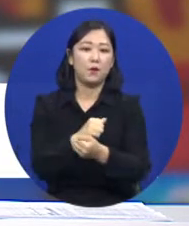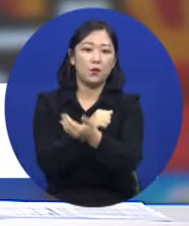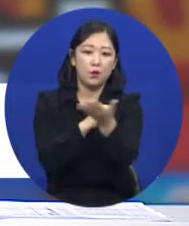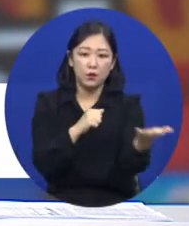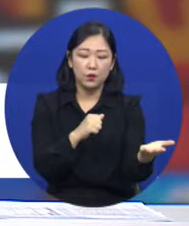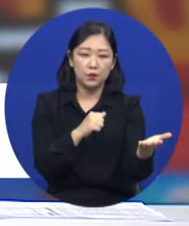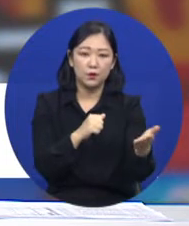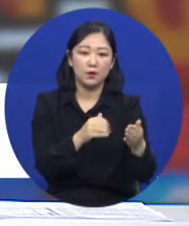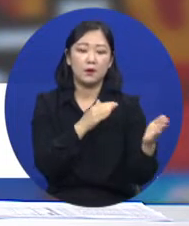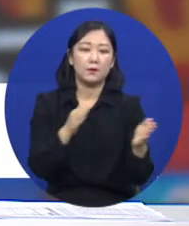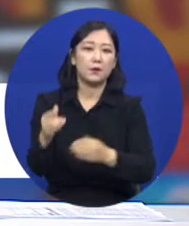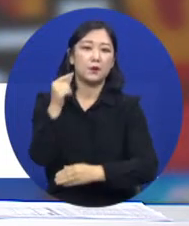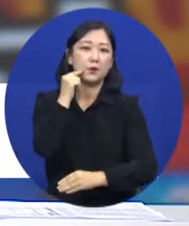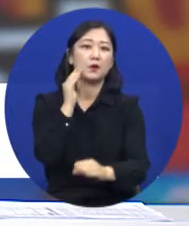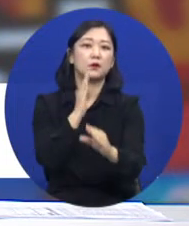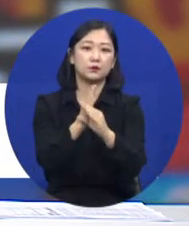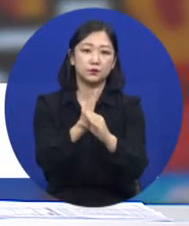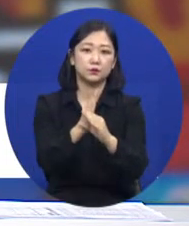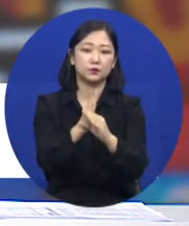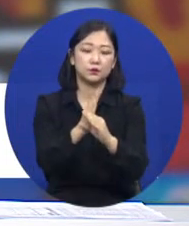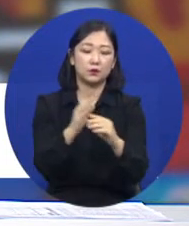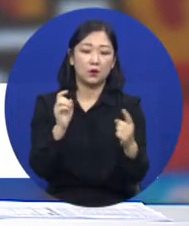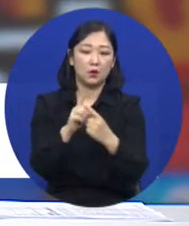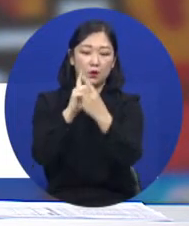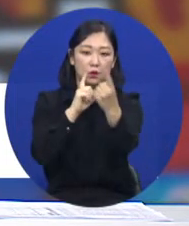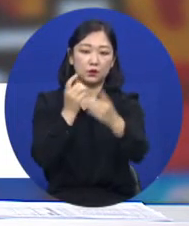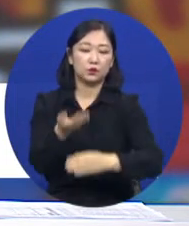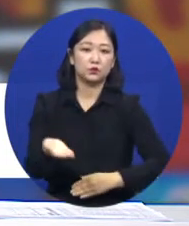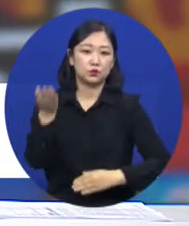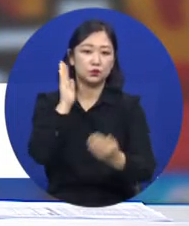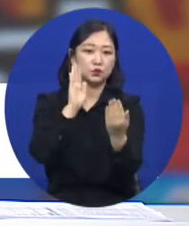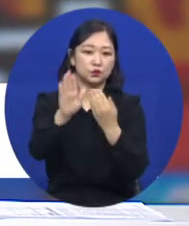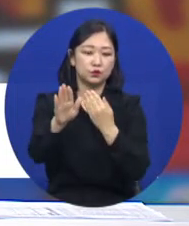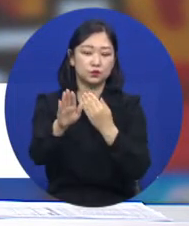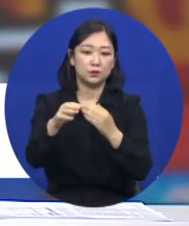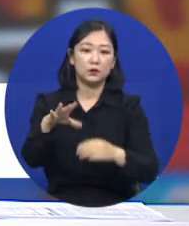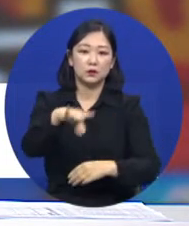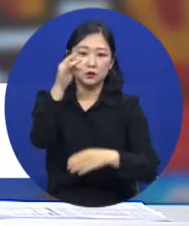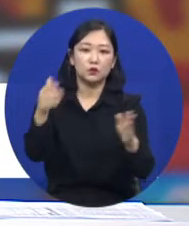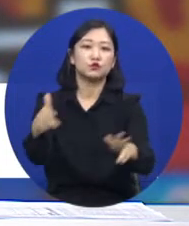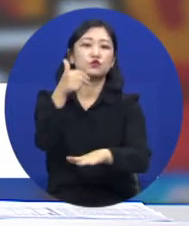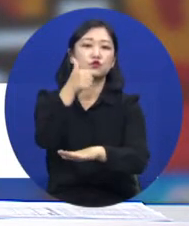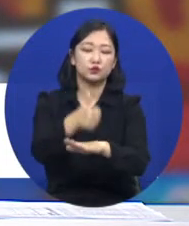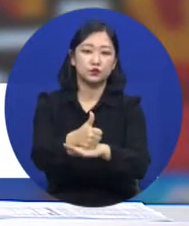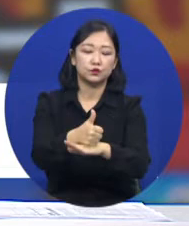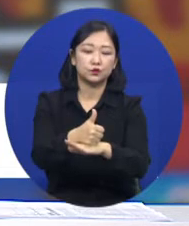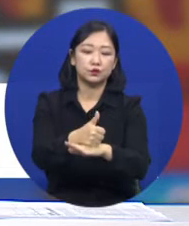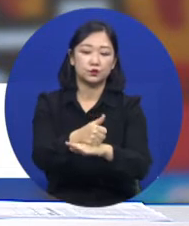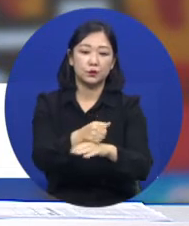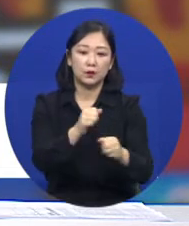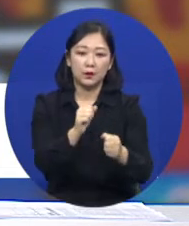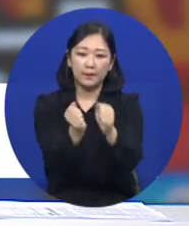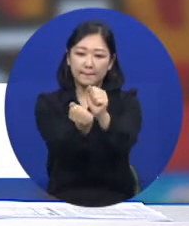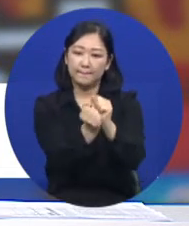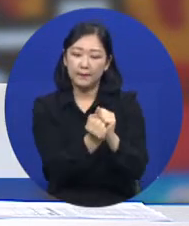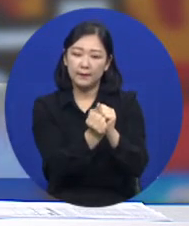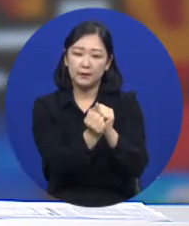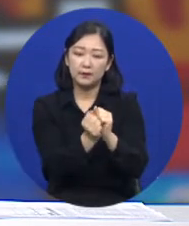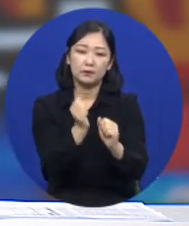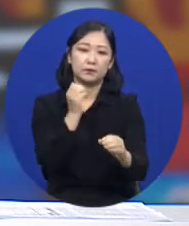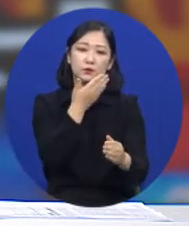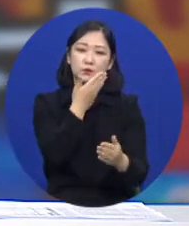배제하지 못하고 있는데요 거리두기 격상 이 그 맞는 첫 주말이 감염 확산의 기호가 될